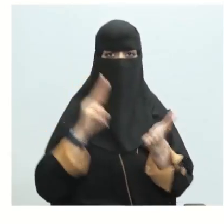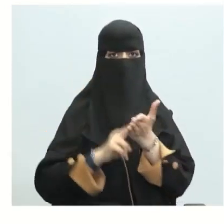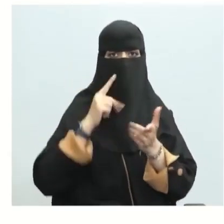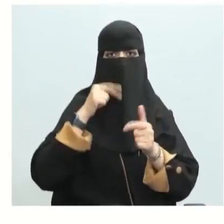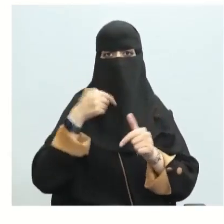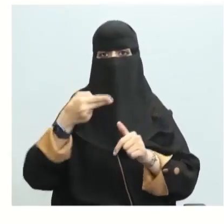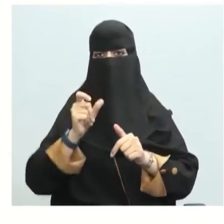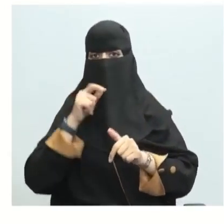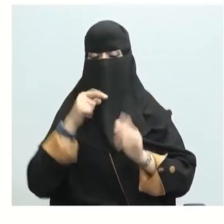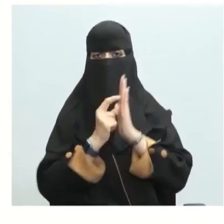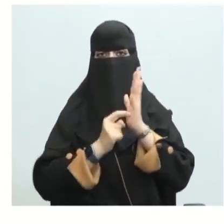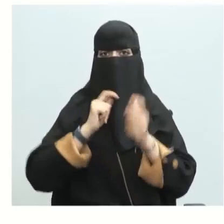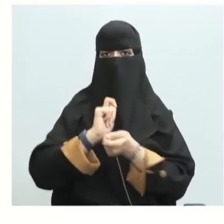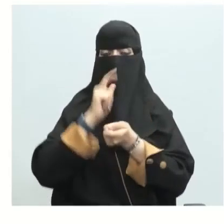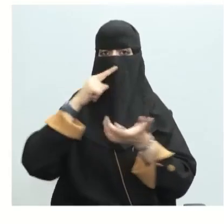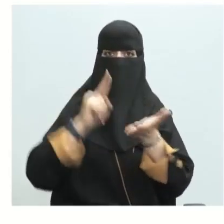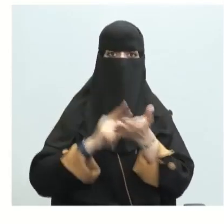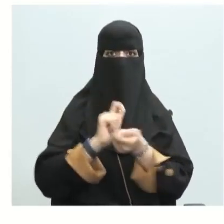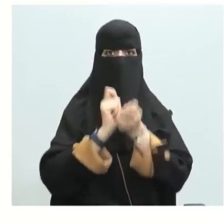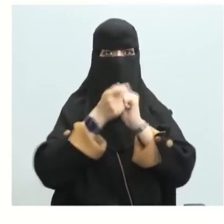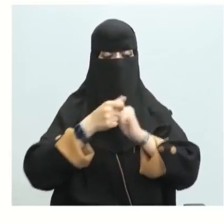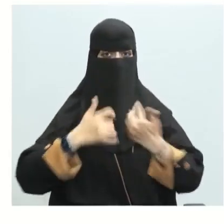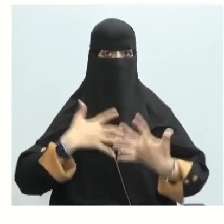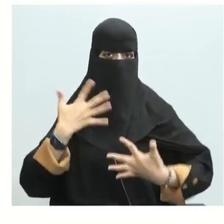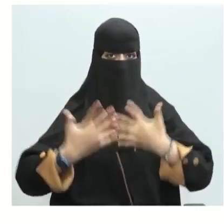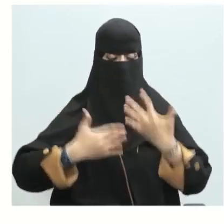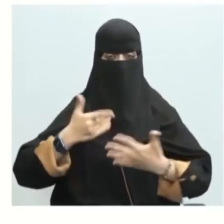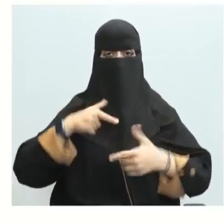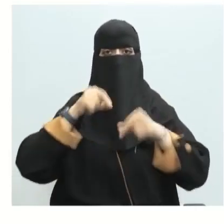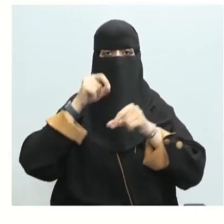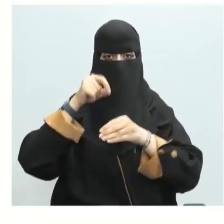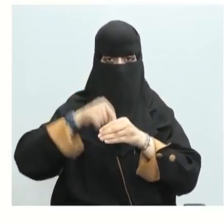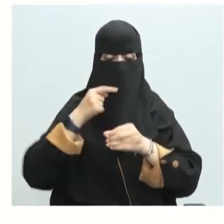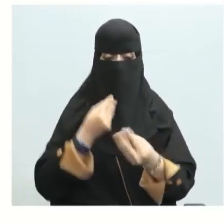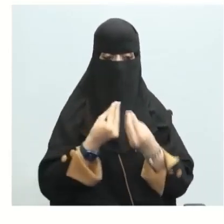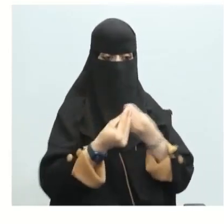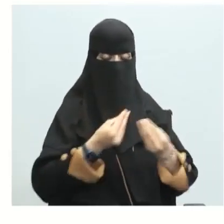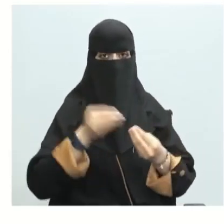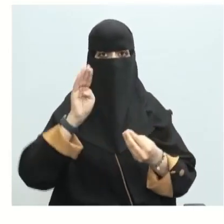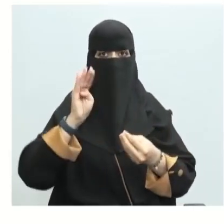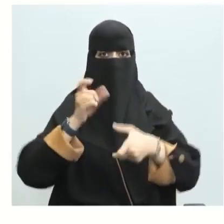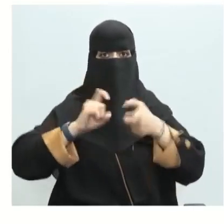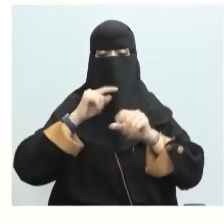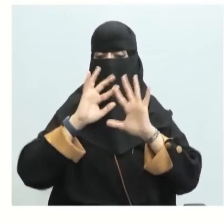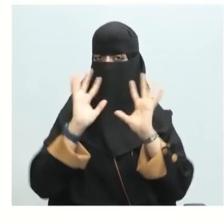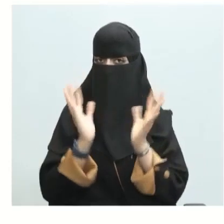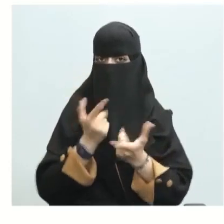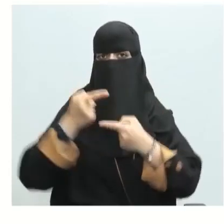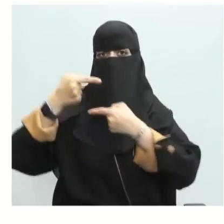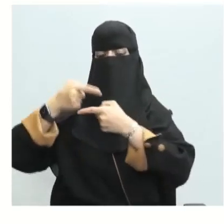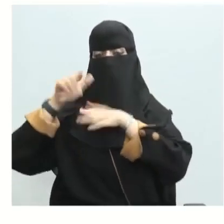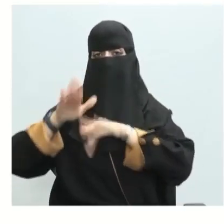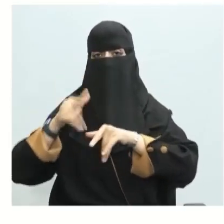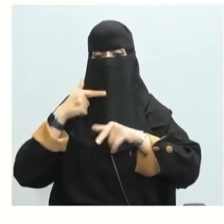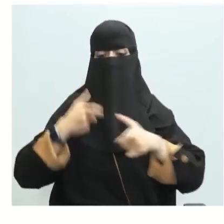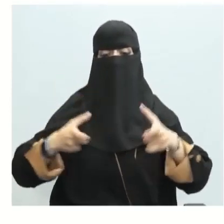الذي يصف ان التغير في الطاقه في التفاعل الكيميائي الكلي يساوي مجموع